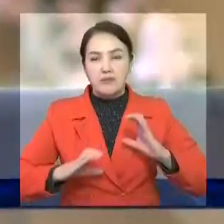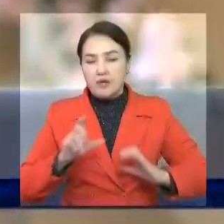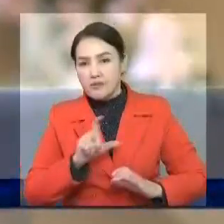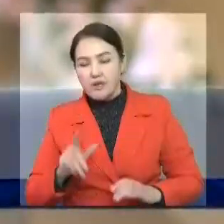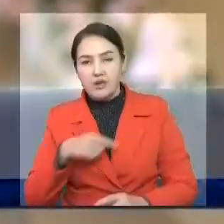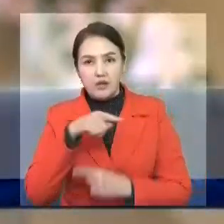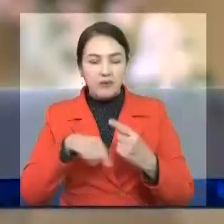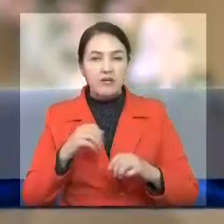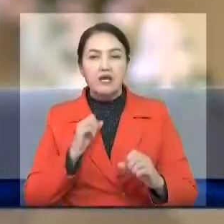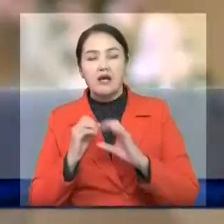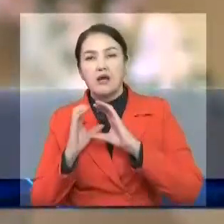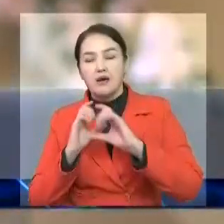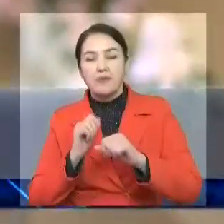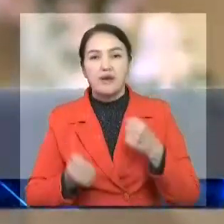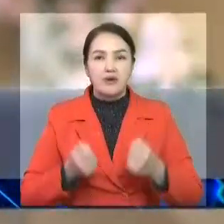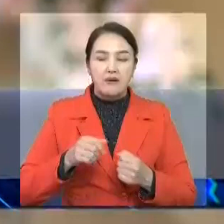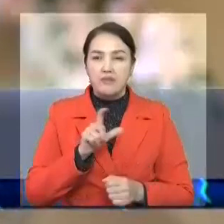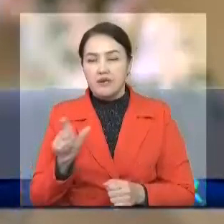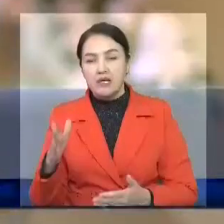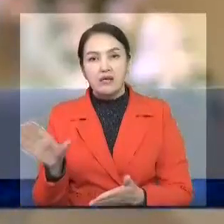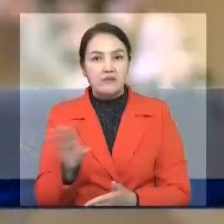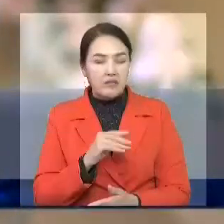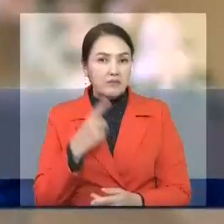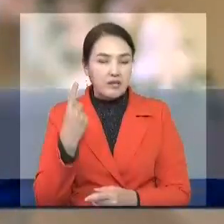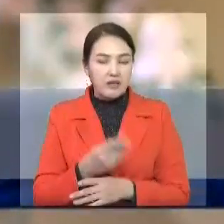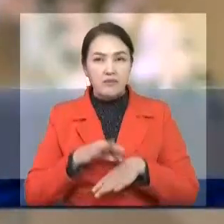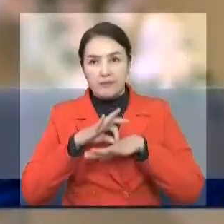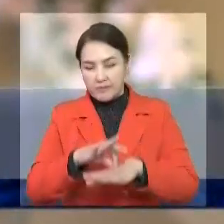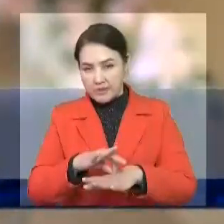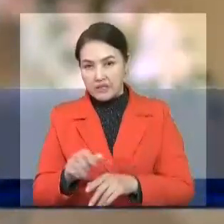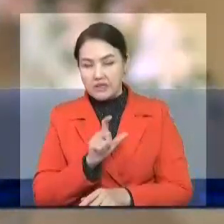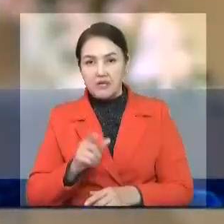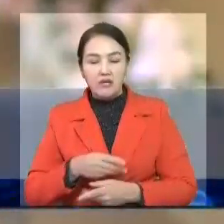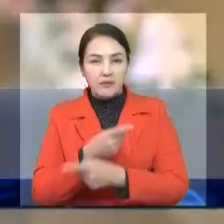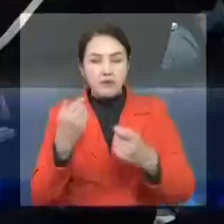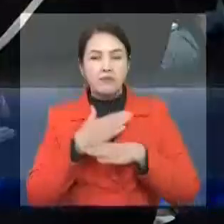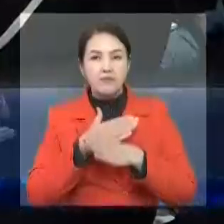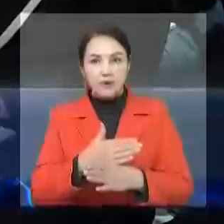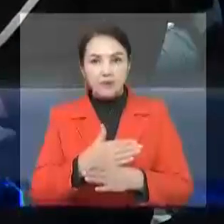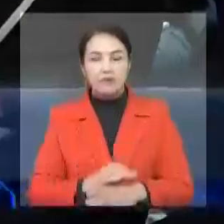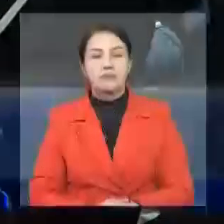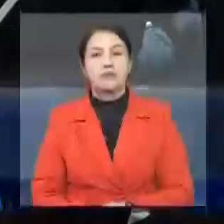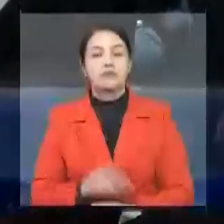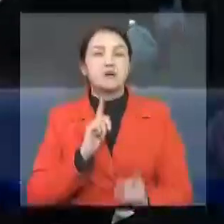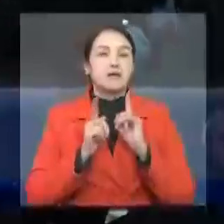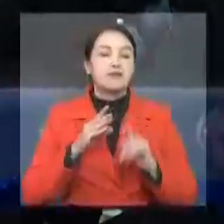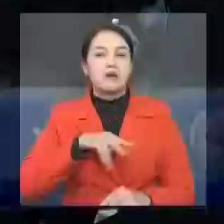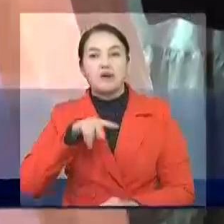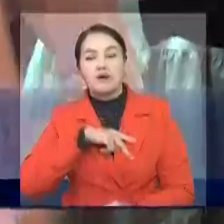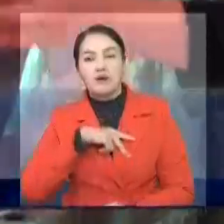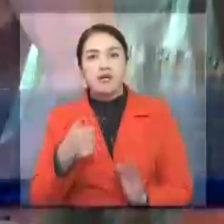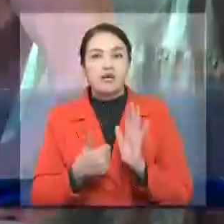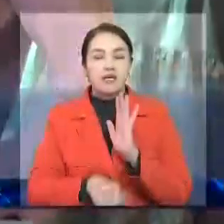предприниматели, камазисты, автоволонтеры. Все те, кто с первых дней эвакуации людей распространяли помощь. На торжественном собрании было награждено